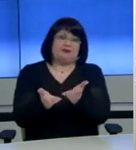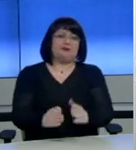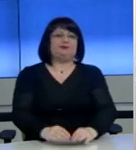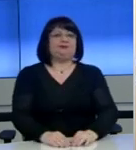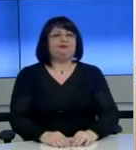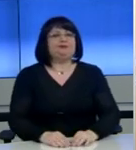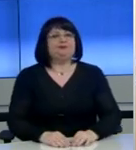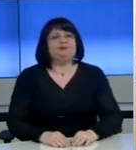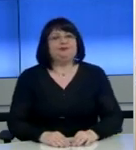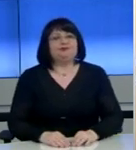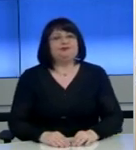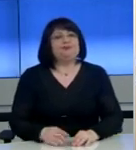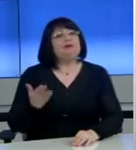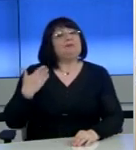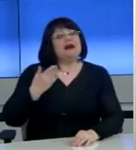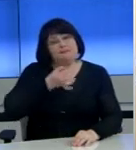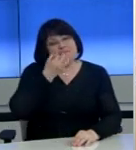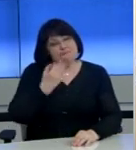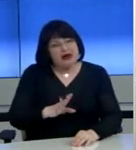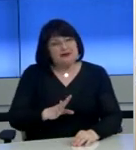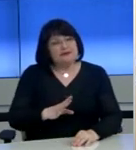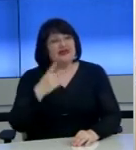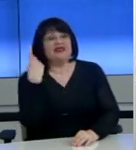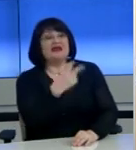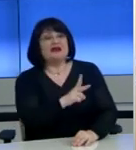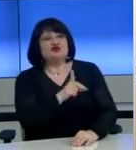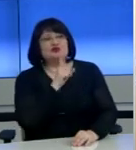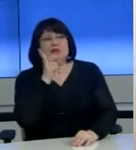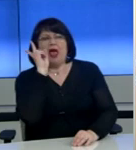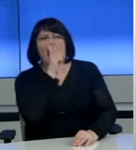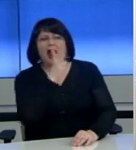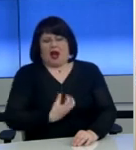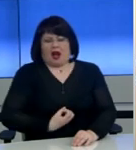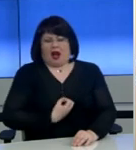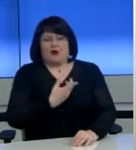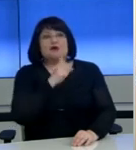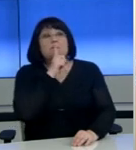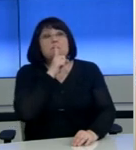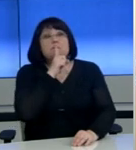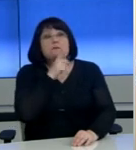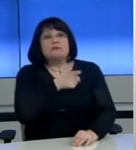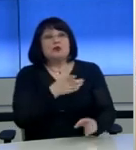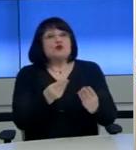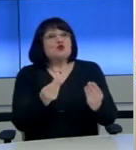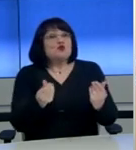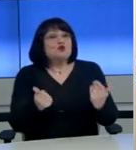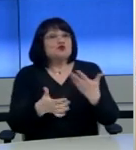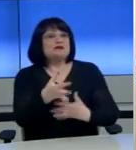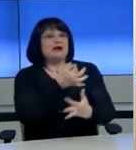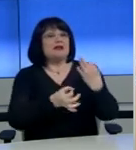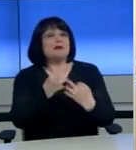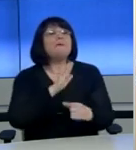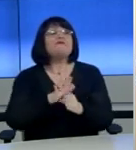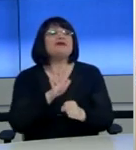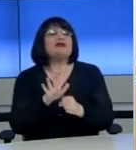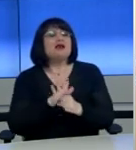Άλλωστε, όπως προείπα, η δική σας ένοχη σιωπή επ' αυτού σήμερα, για την ουσία του σκανδάλου, είναι αρκετή, δεν χρειάζεται να